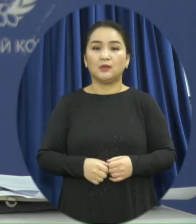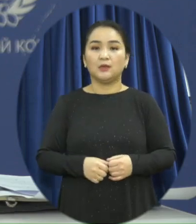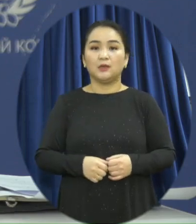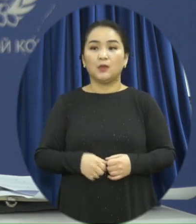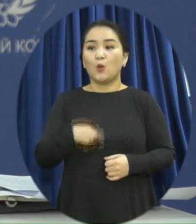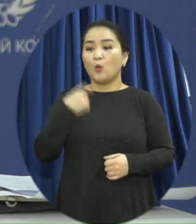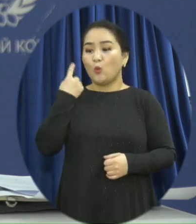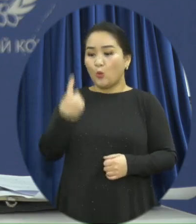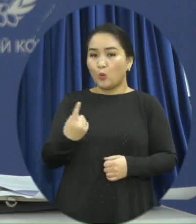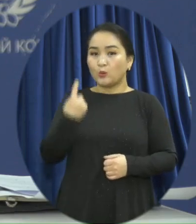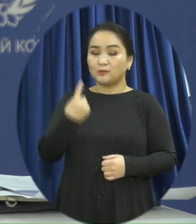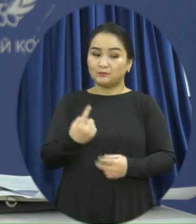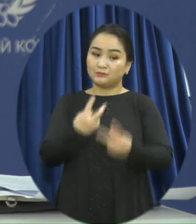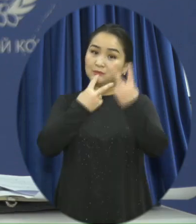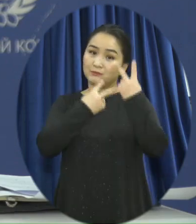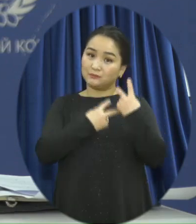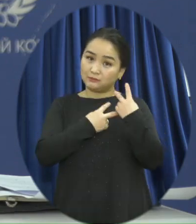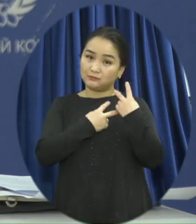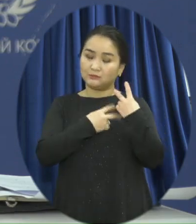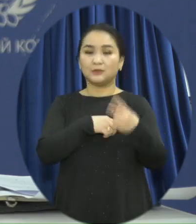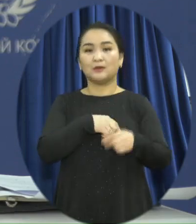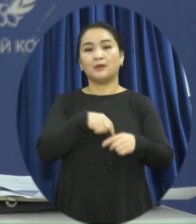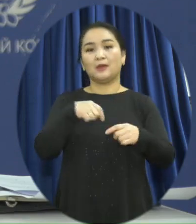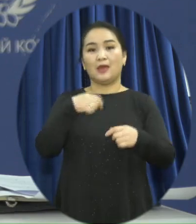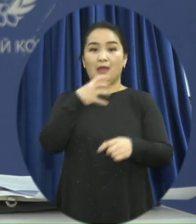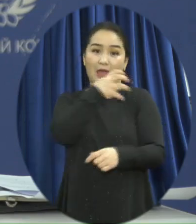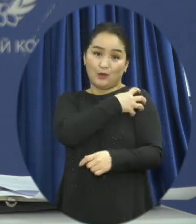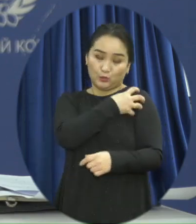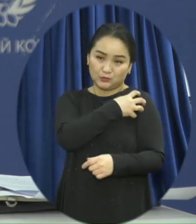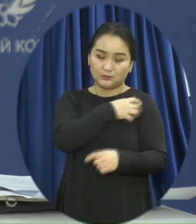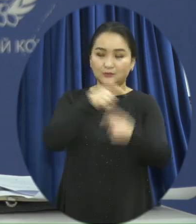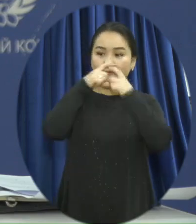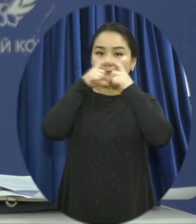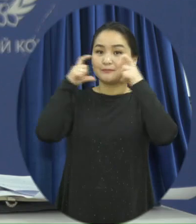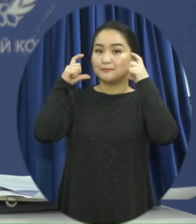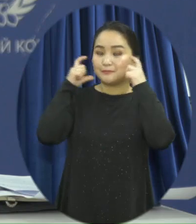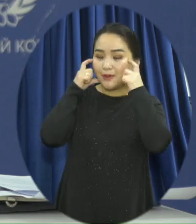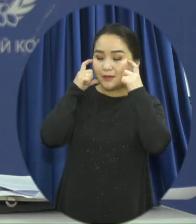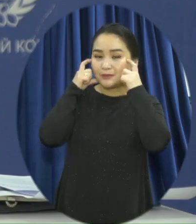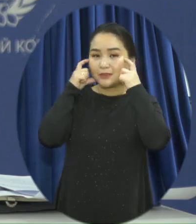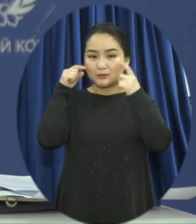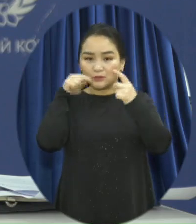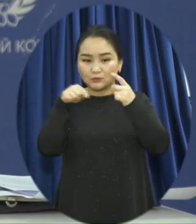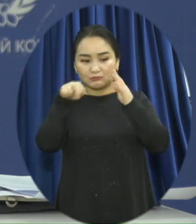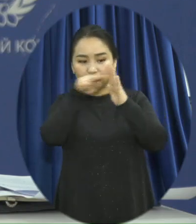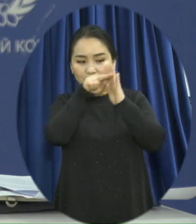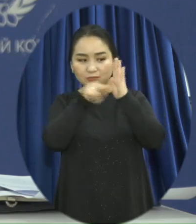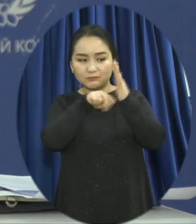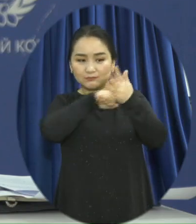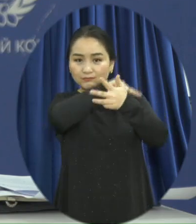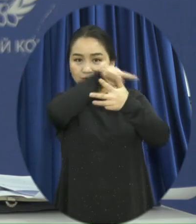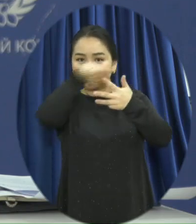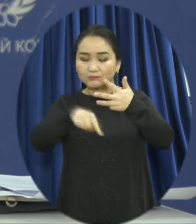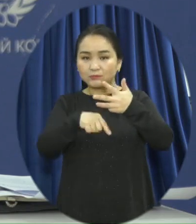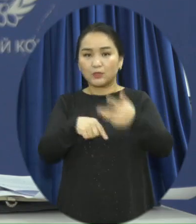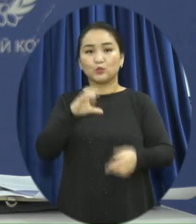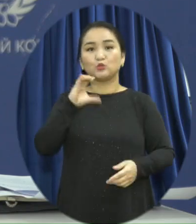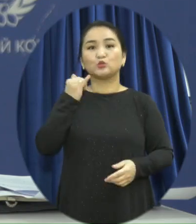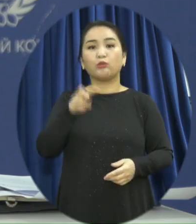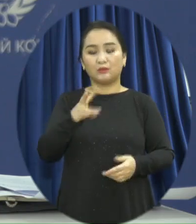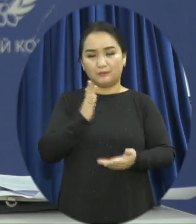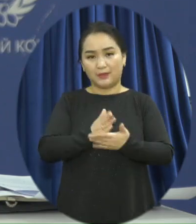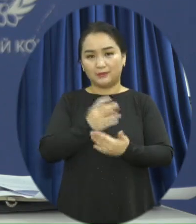хүлээх ёстой үүрэг хариуцлага маск зүүх нөгөө дэглэмэн бас жаахан сулруулсантай холбоотой гэж үзэж байна. Тухайлбал